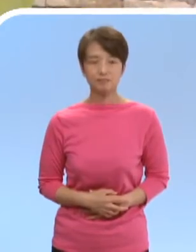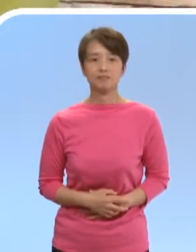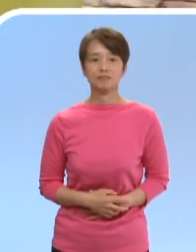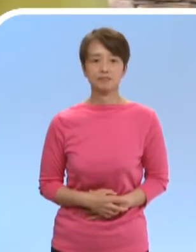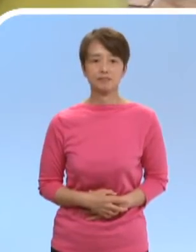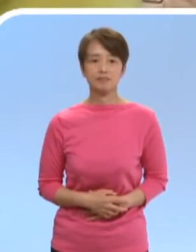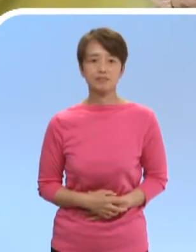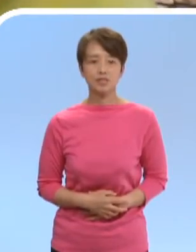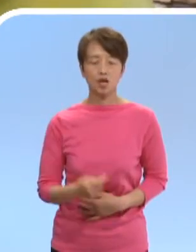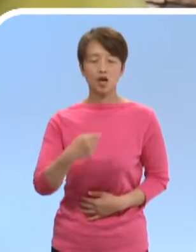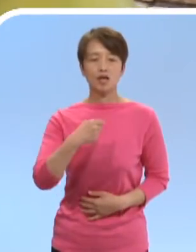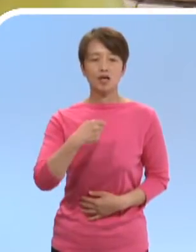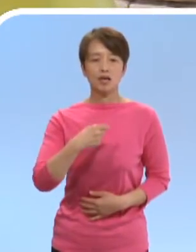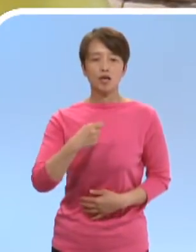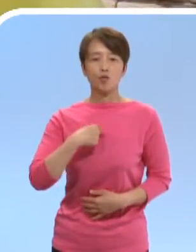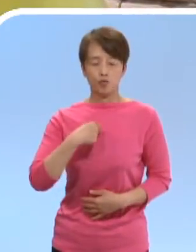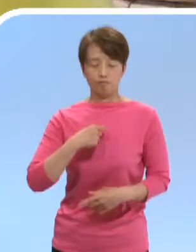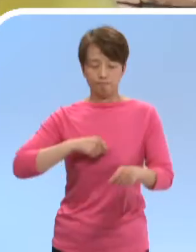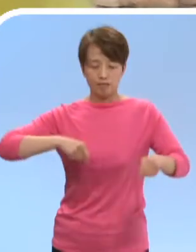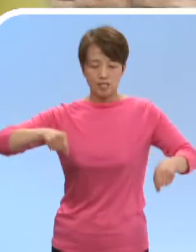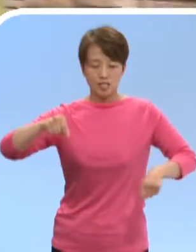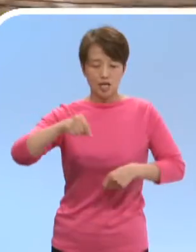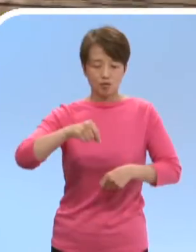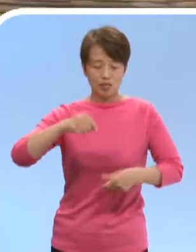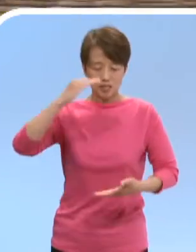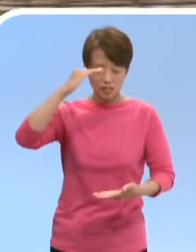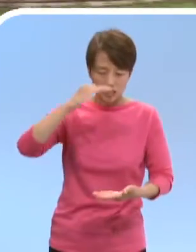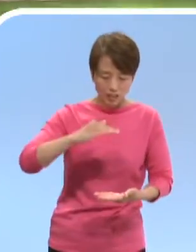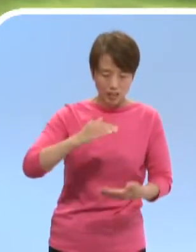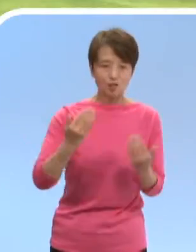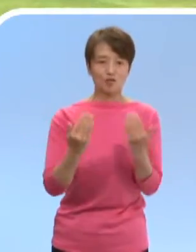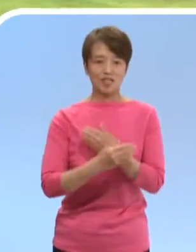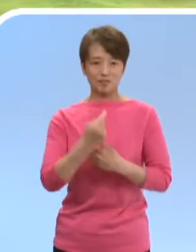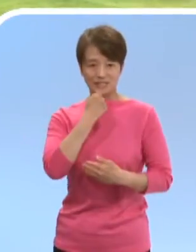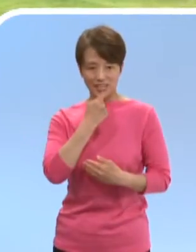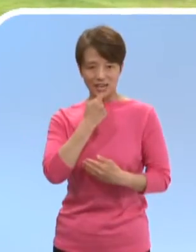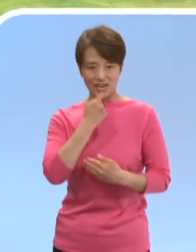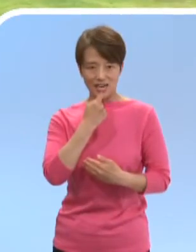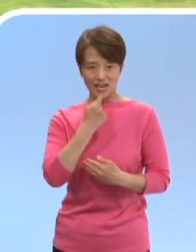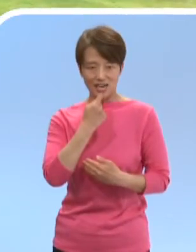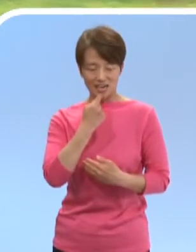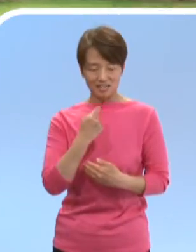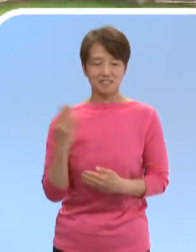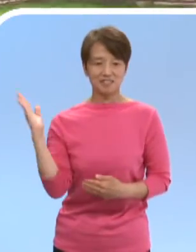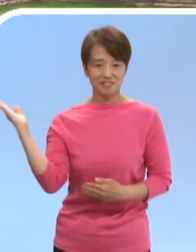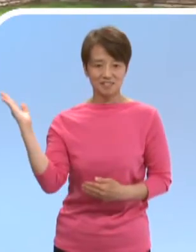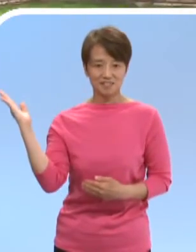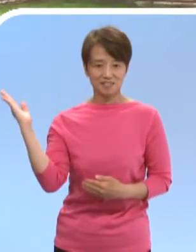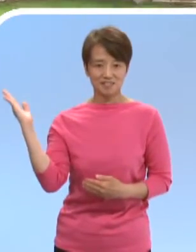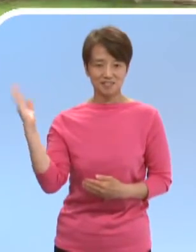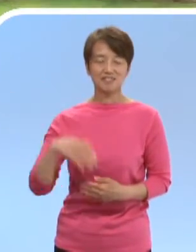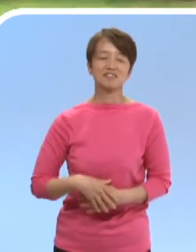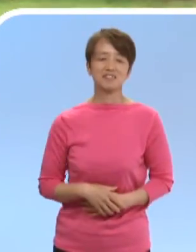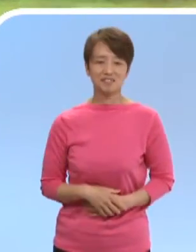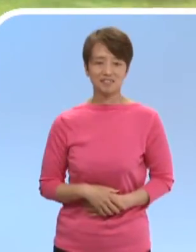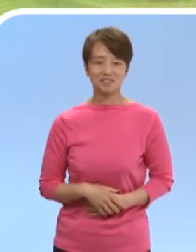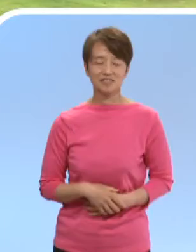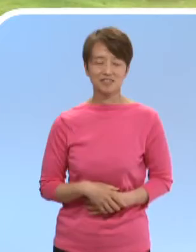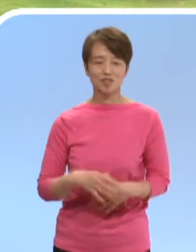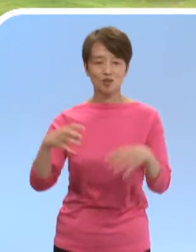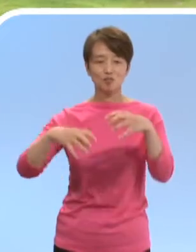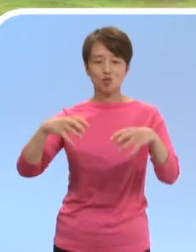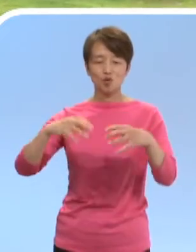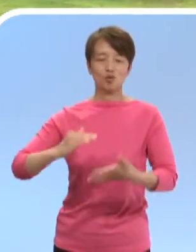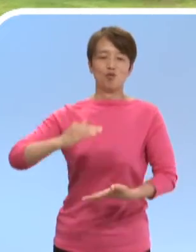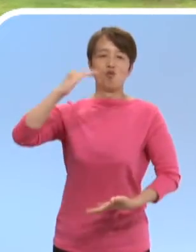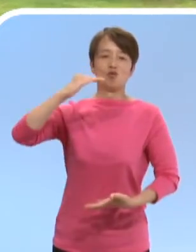じゃん、今度は私がミニチュアになっちゃいました。ブロッコリーって言うんですってね。ブロッコリ